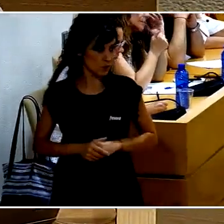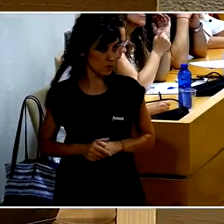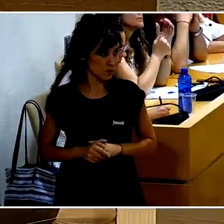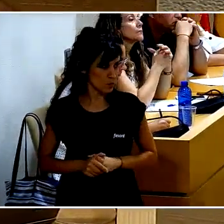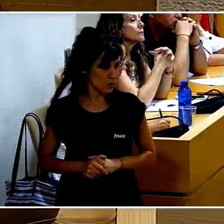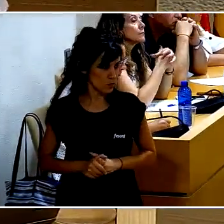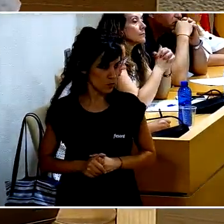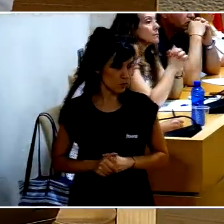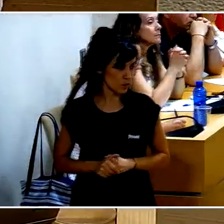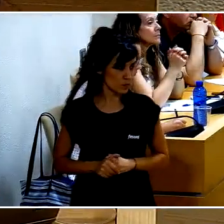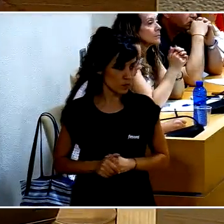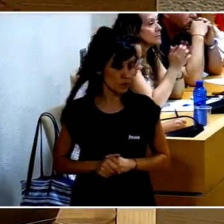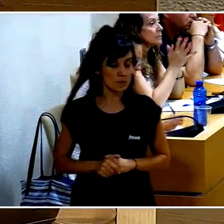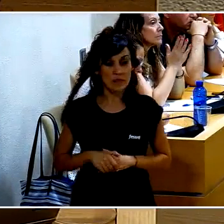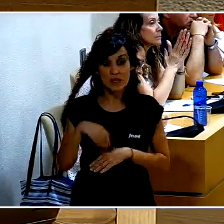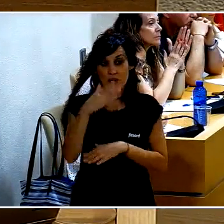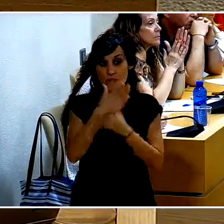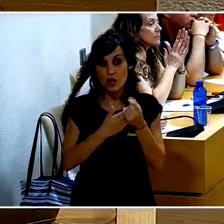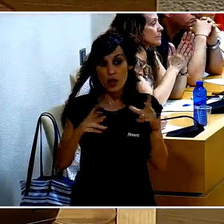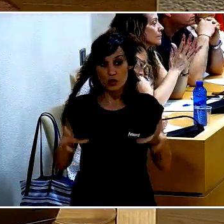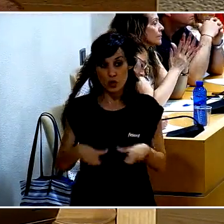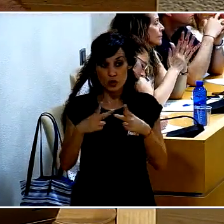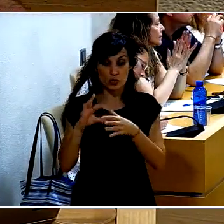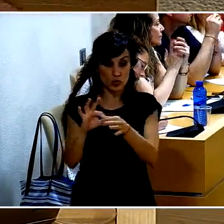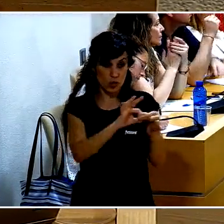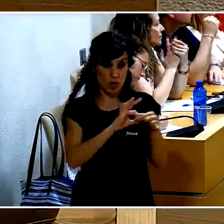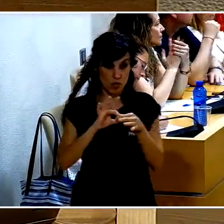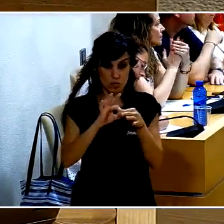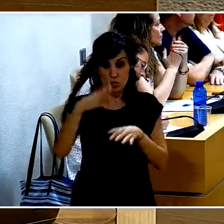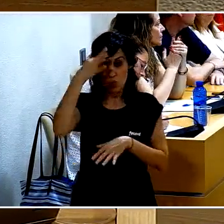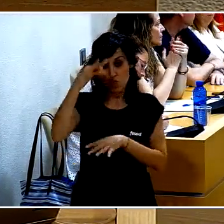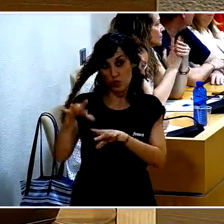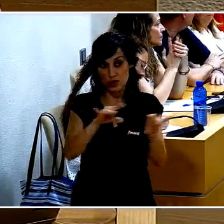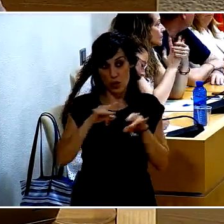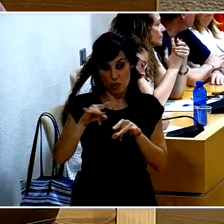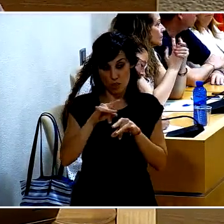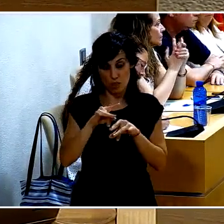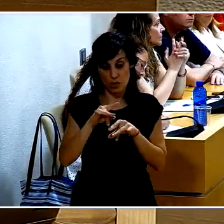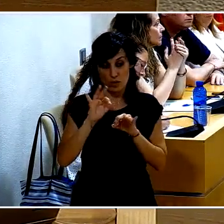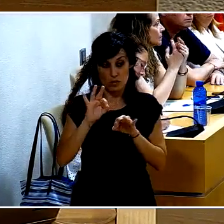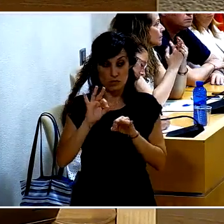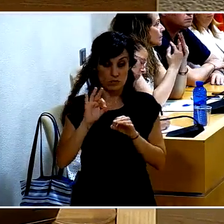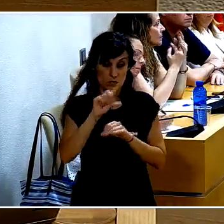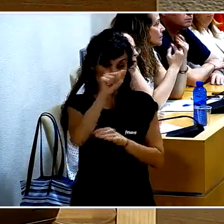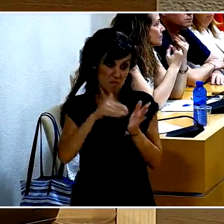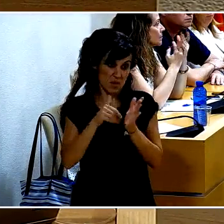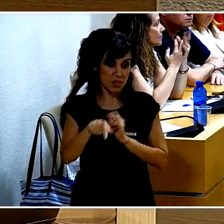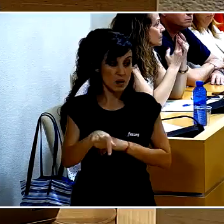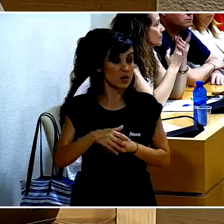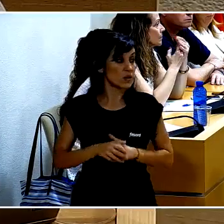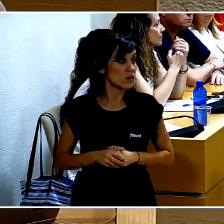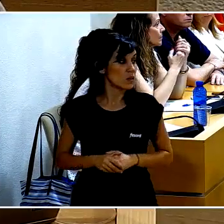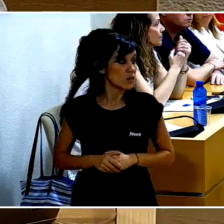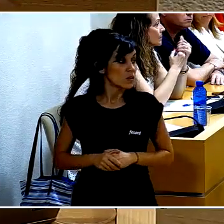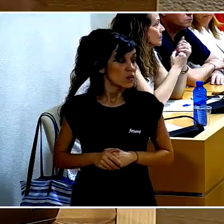La Federació d'Associacions de Solidaritat amb el Poble Saharaui del País Valencià, entre altres punts, el que diu